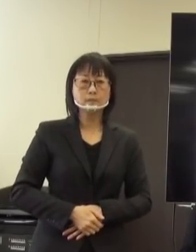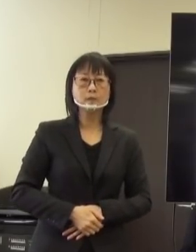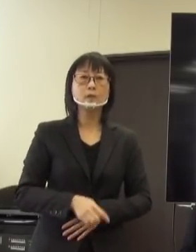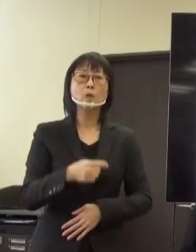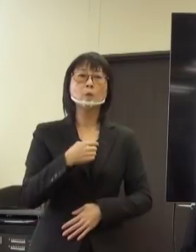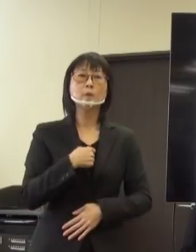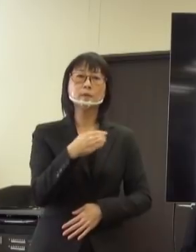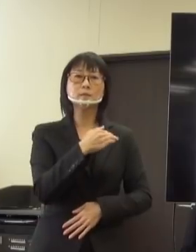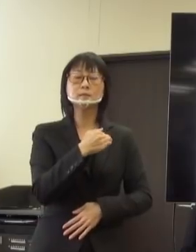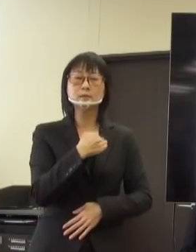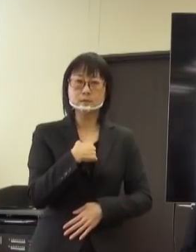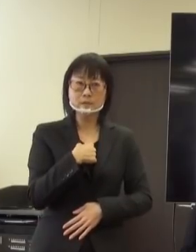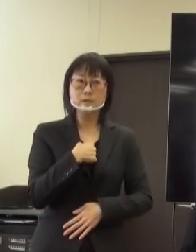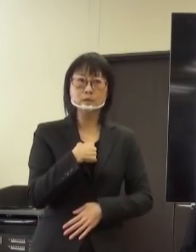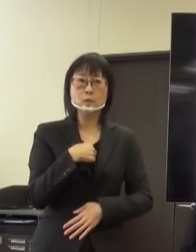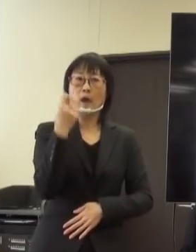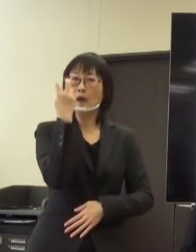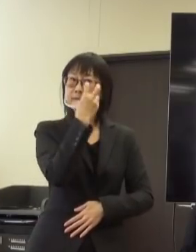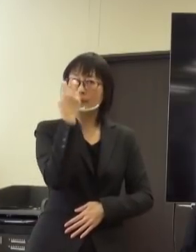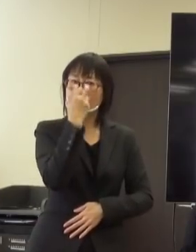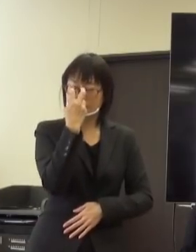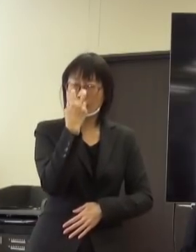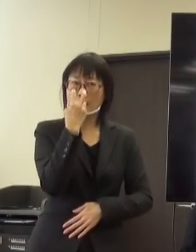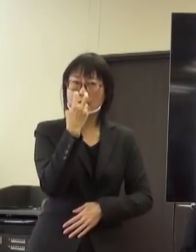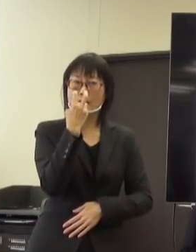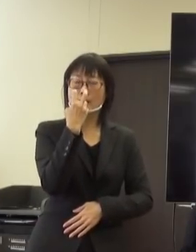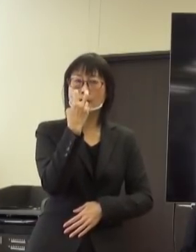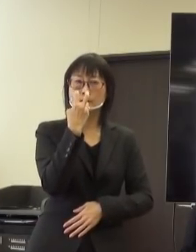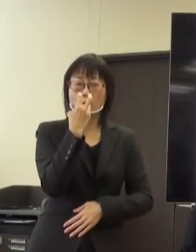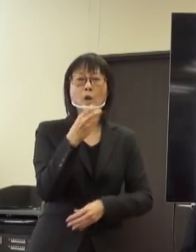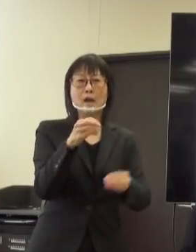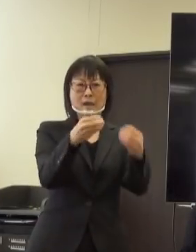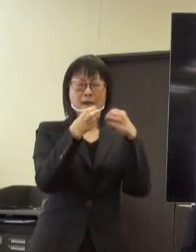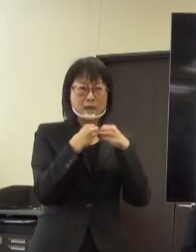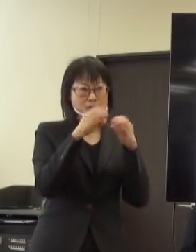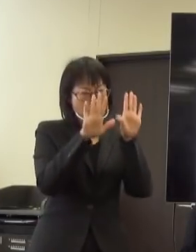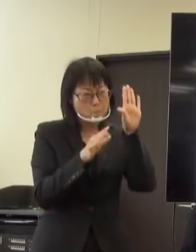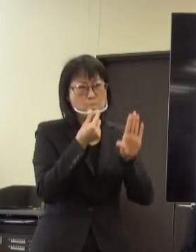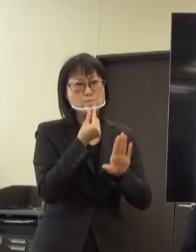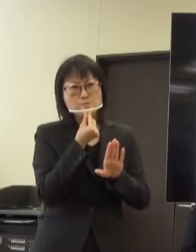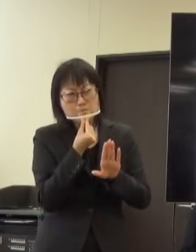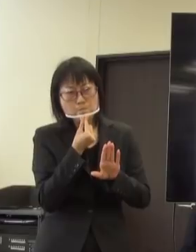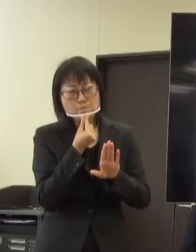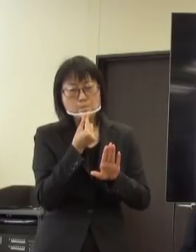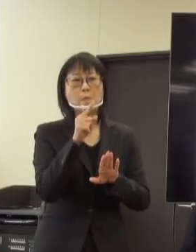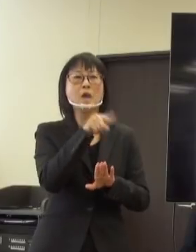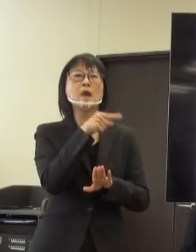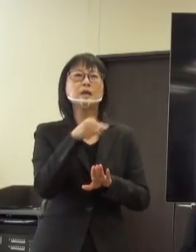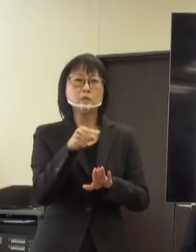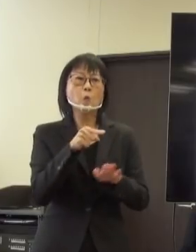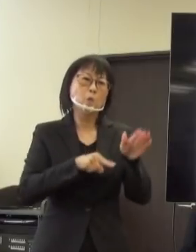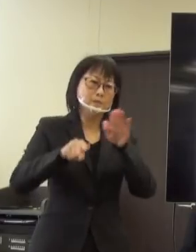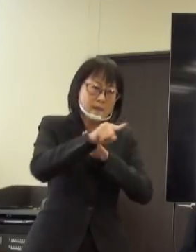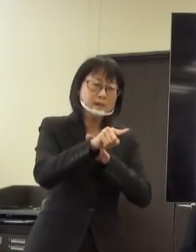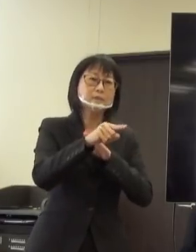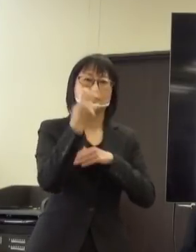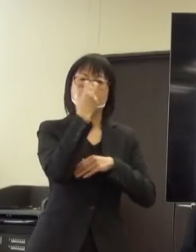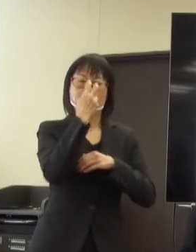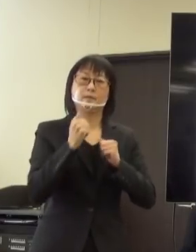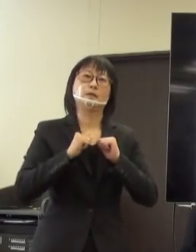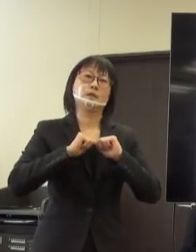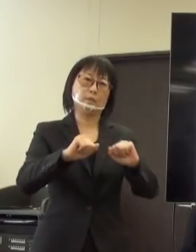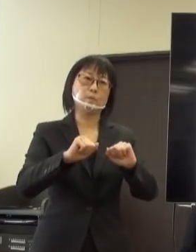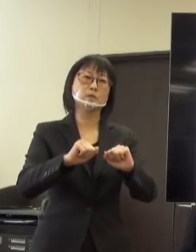今回検査を実施をさせていただきました。そしてこれ以外にもですね、130余